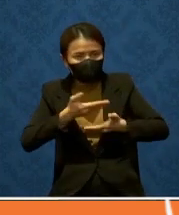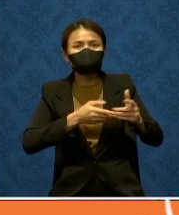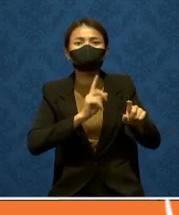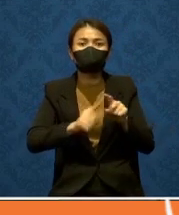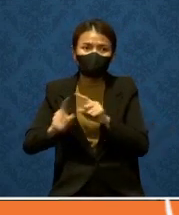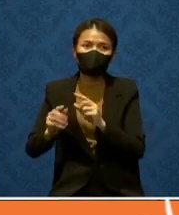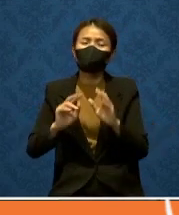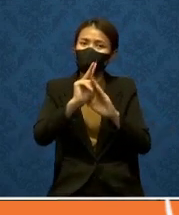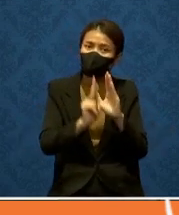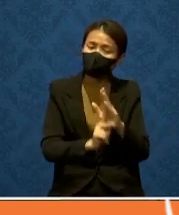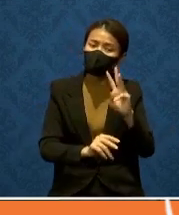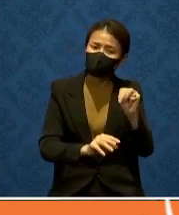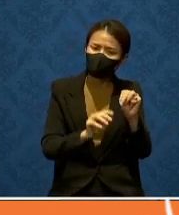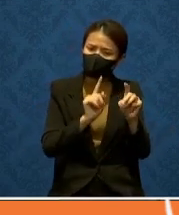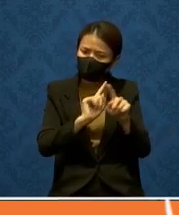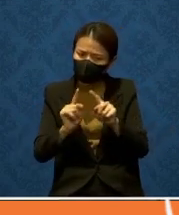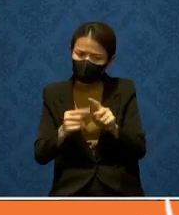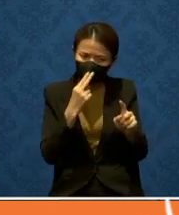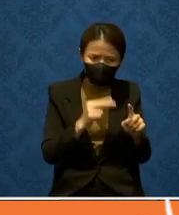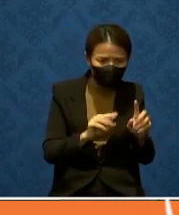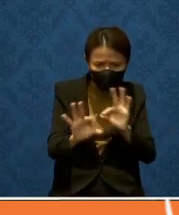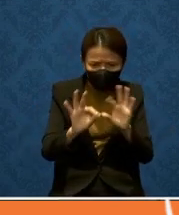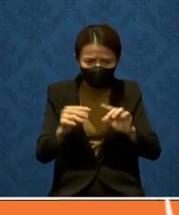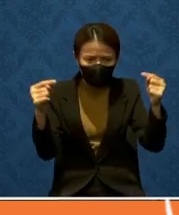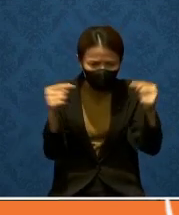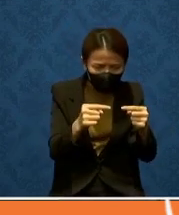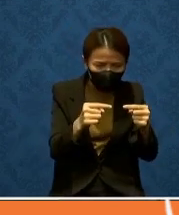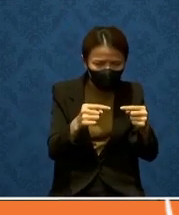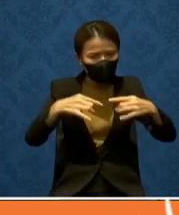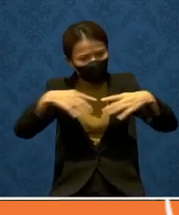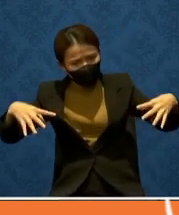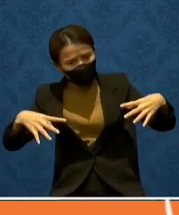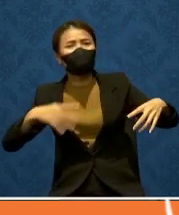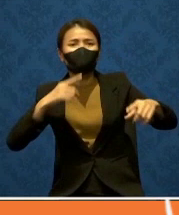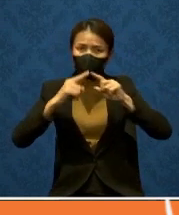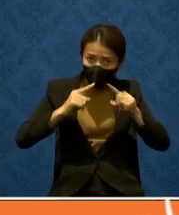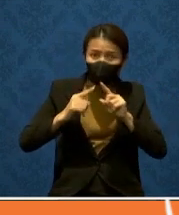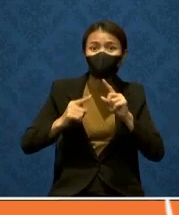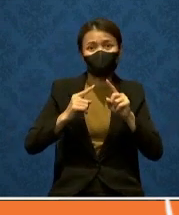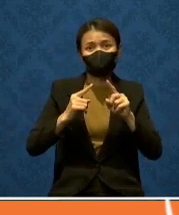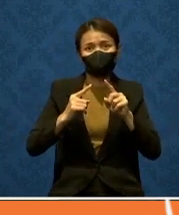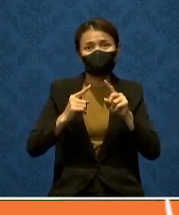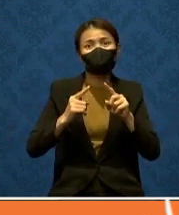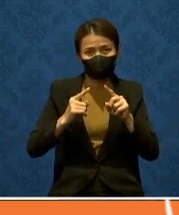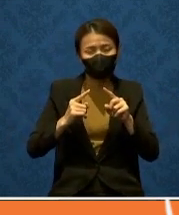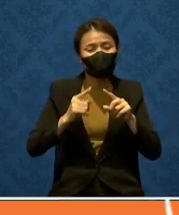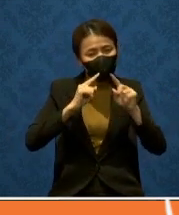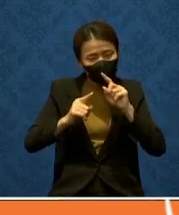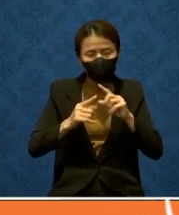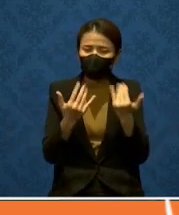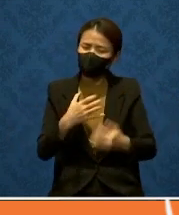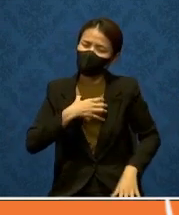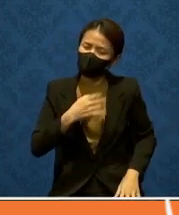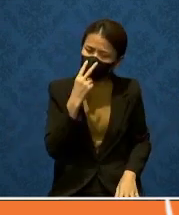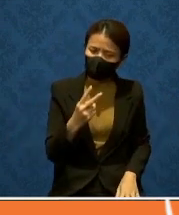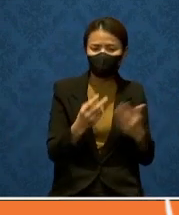มาตราไหนที่เราเห็นร่วมกันมาตราไหนที่เราแย้งก็ใช้เวทีกรรมาธิการ พราะนั้นสิ่งที่อยากจะฝากนะครับก็คืออยากจะเห็นร่างกฎ